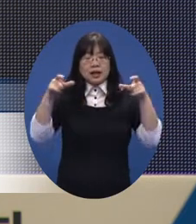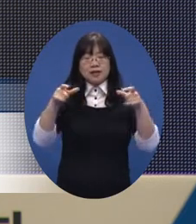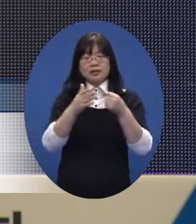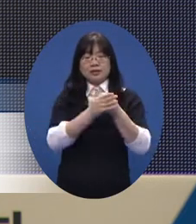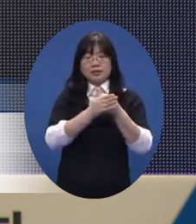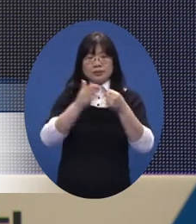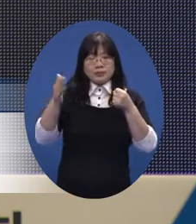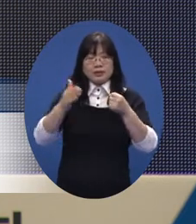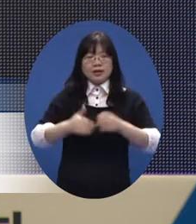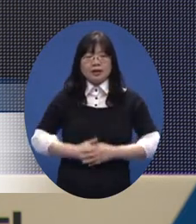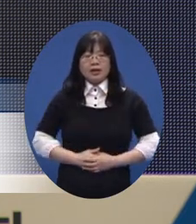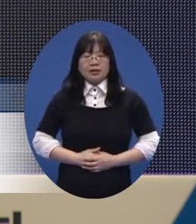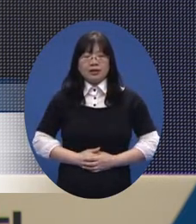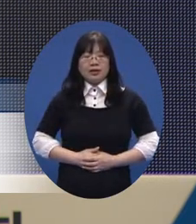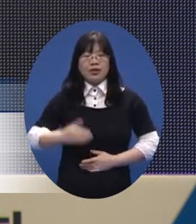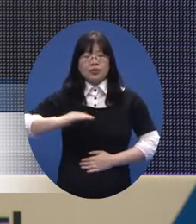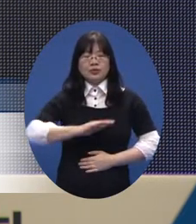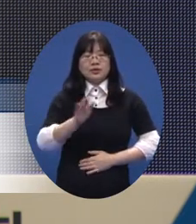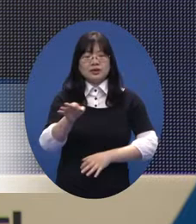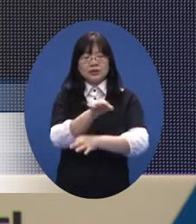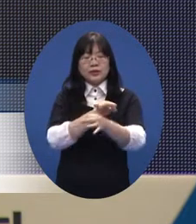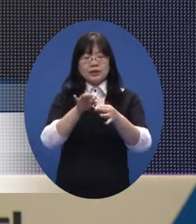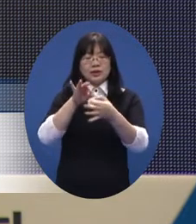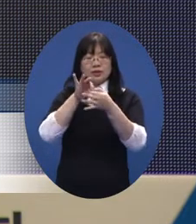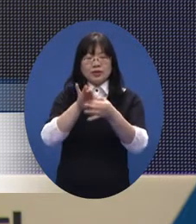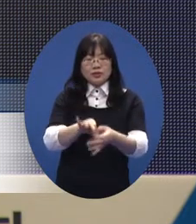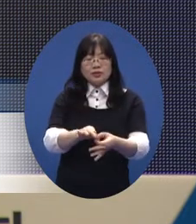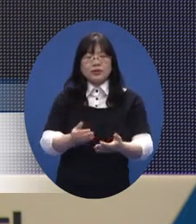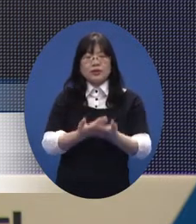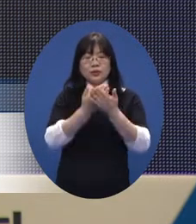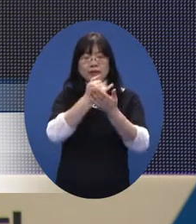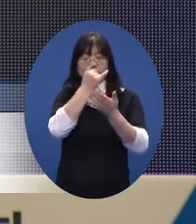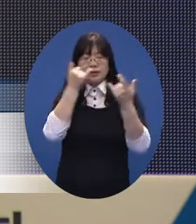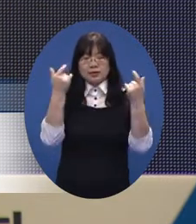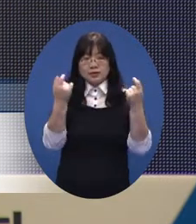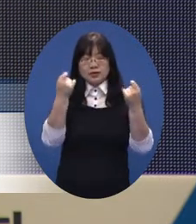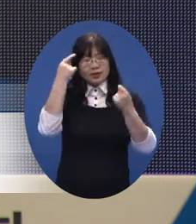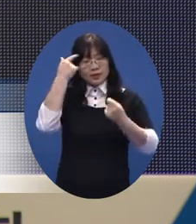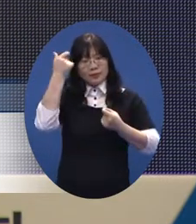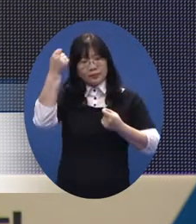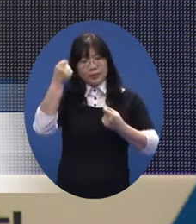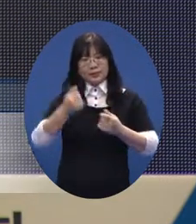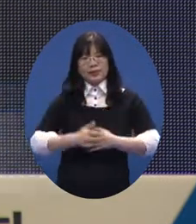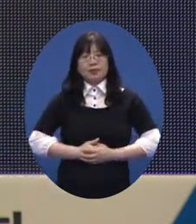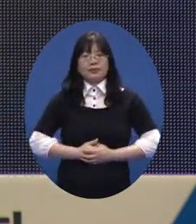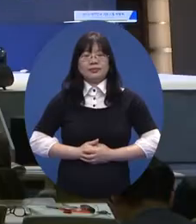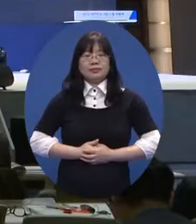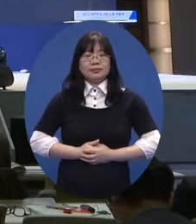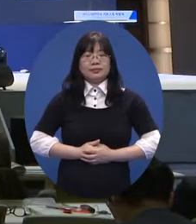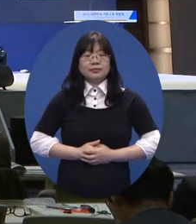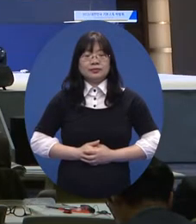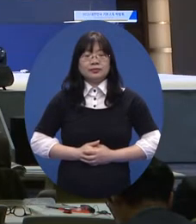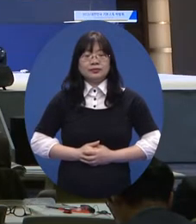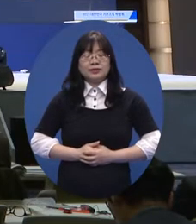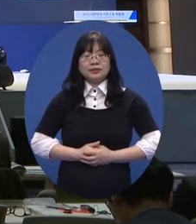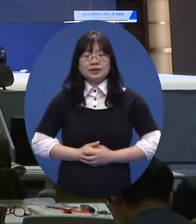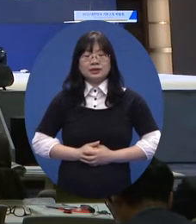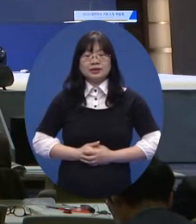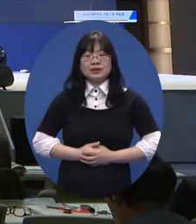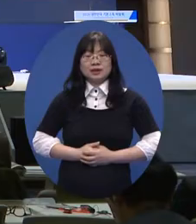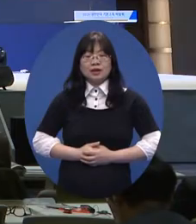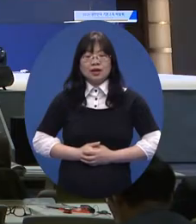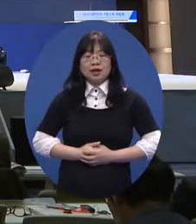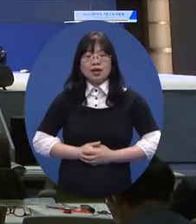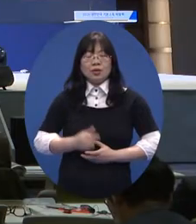그 시장 확대로 인해서 우리 경제는 지속적으로 성장할 수 있을 것이다. 심화되고